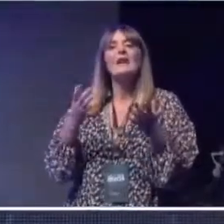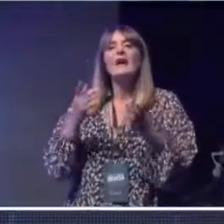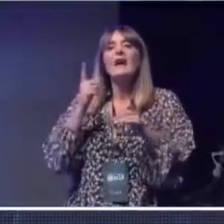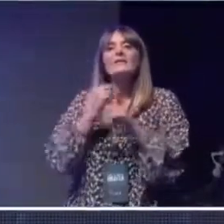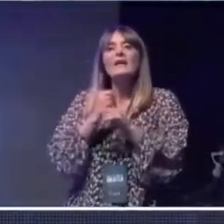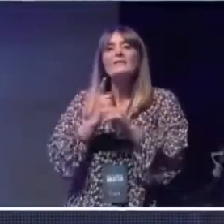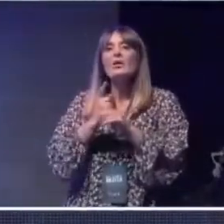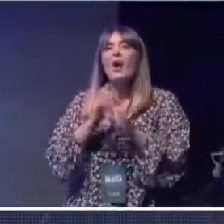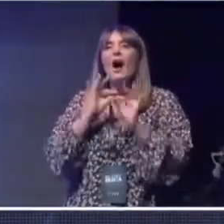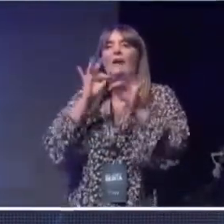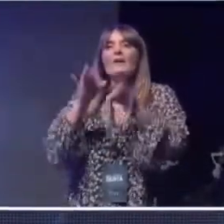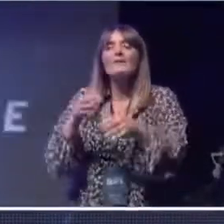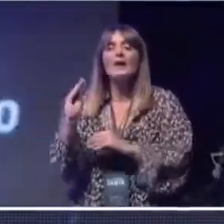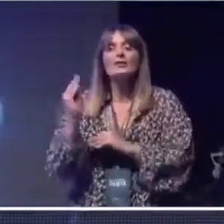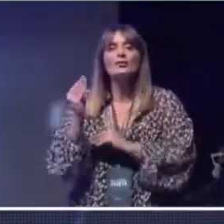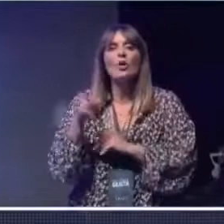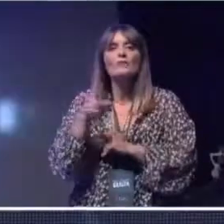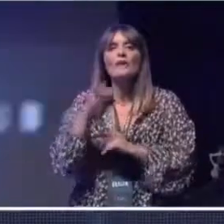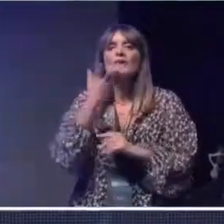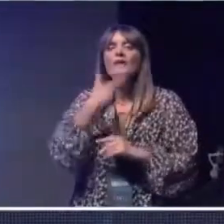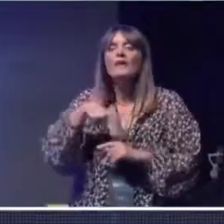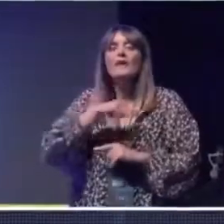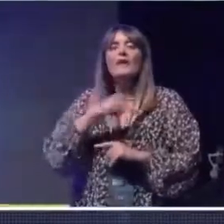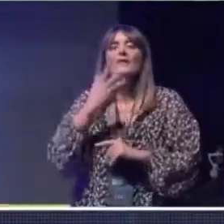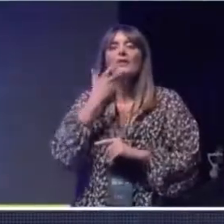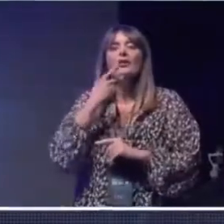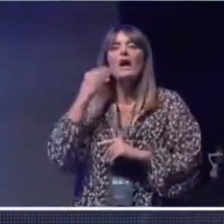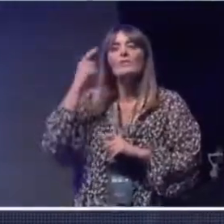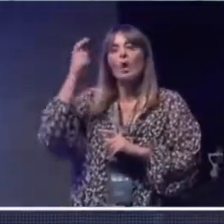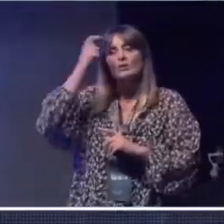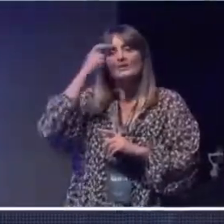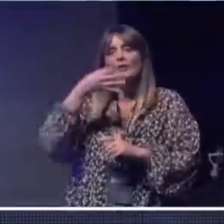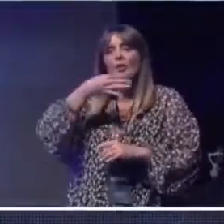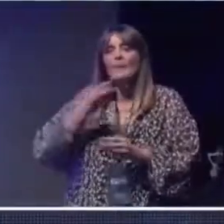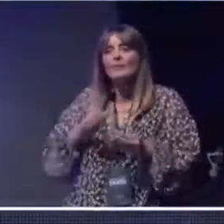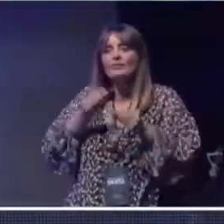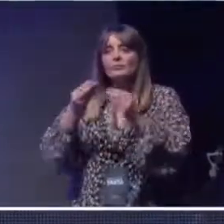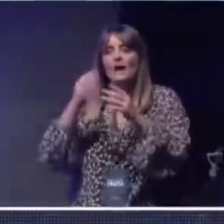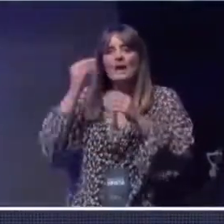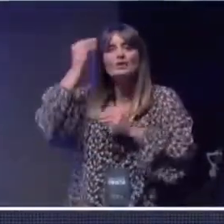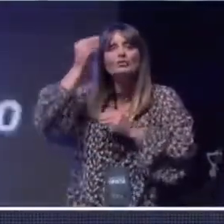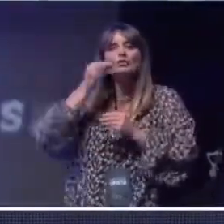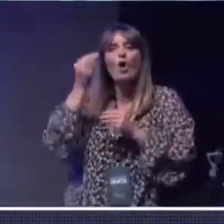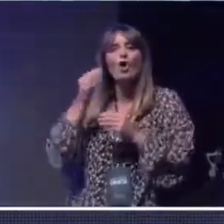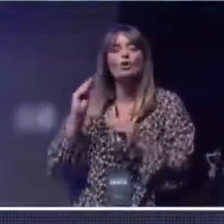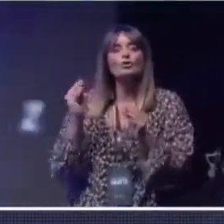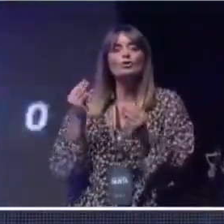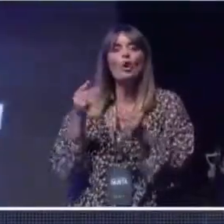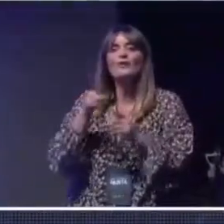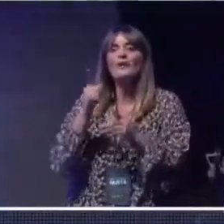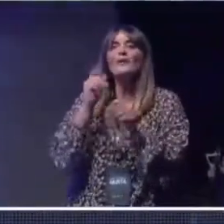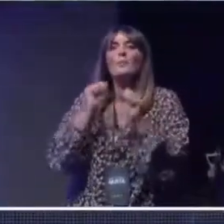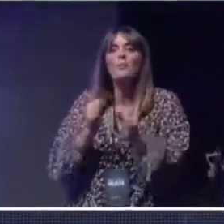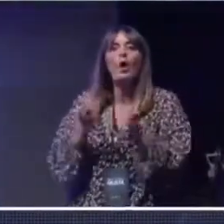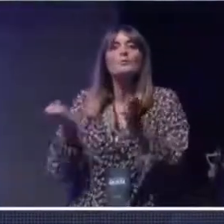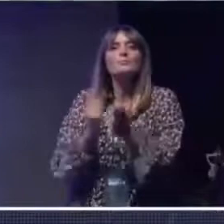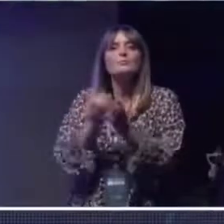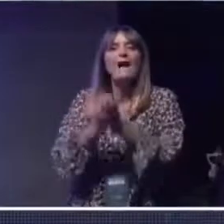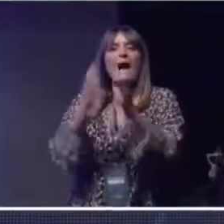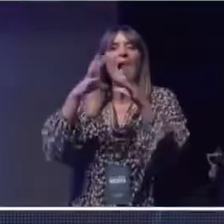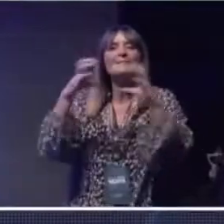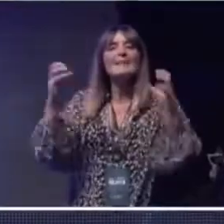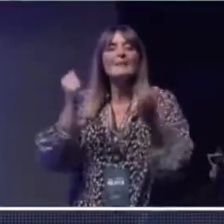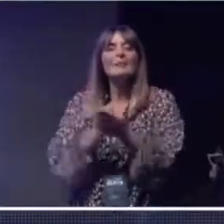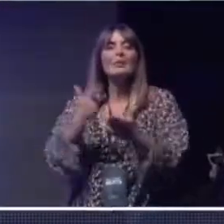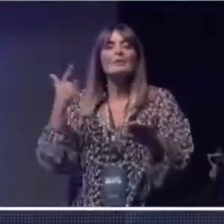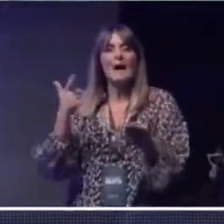giovani. Vogliamo uno Stato che faccia sognare i nostri giovani di poter creare grandi aziende, e per fare questo lo Stato si